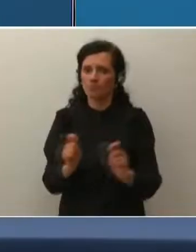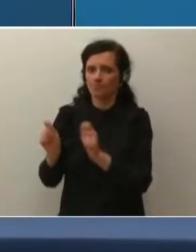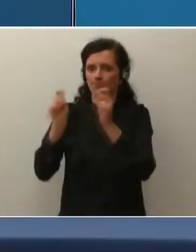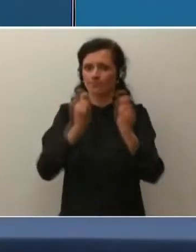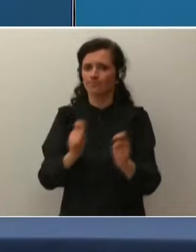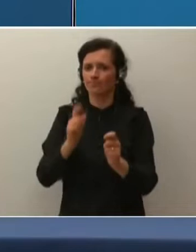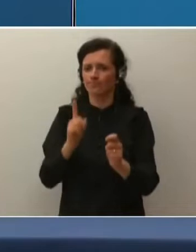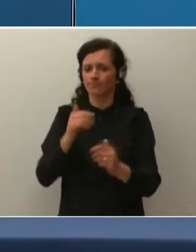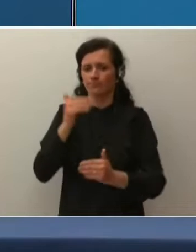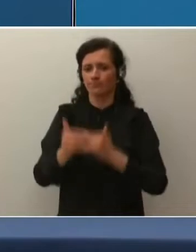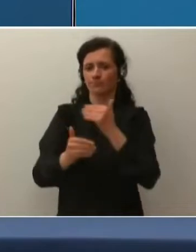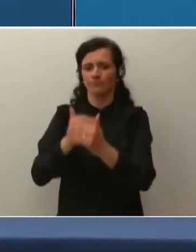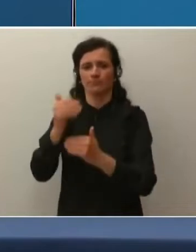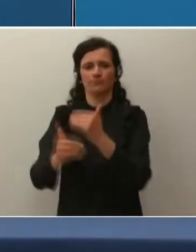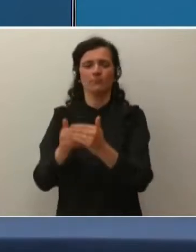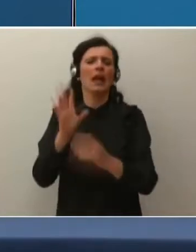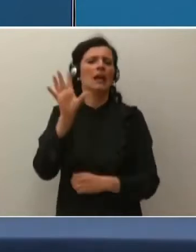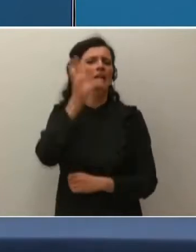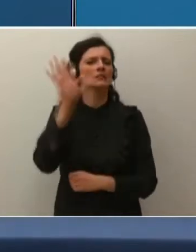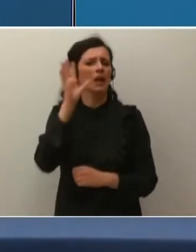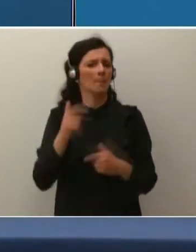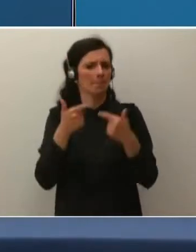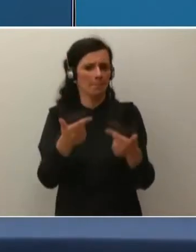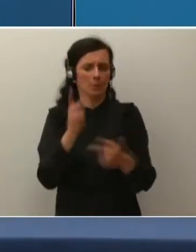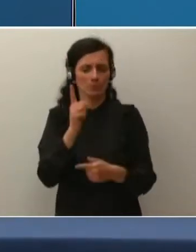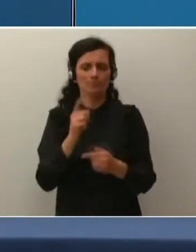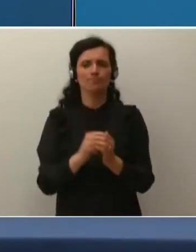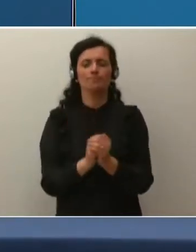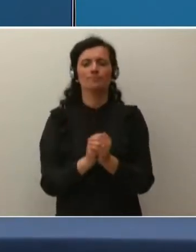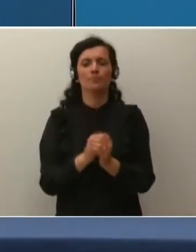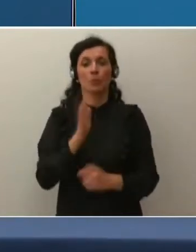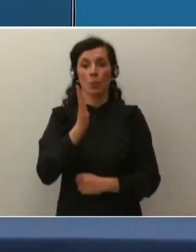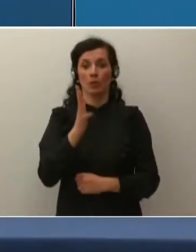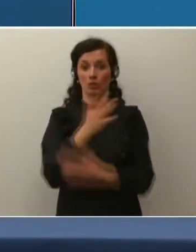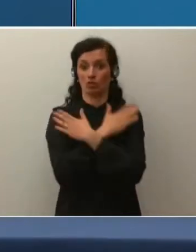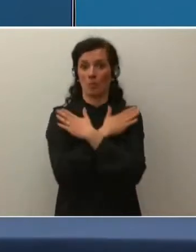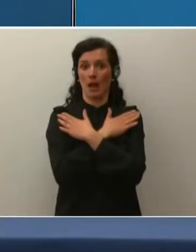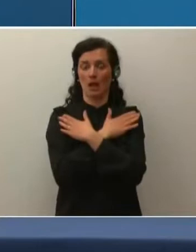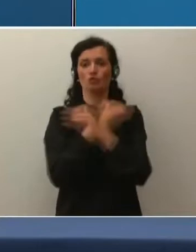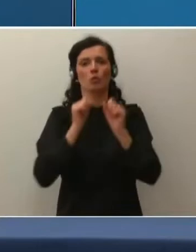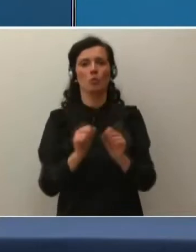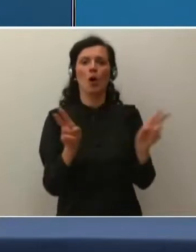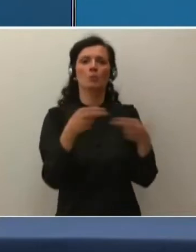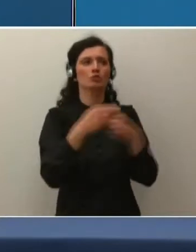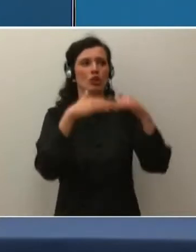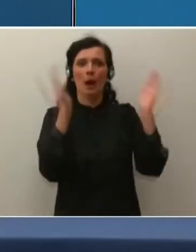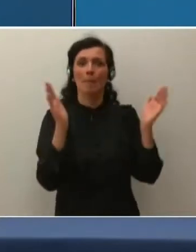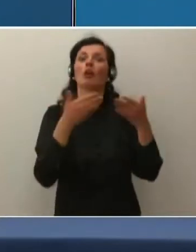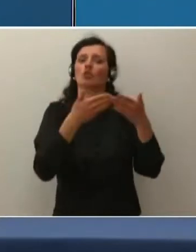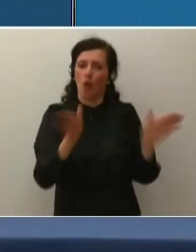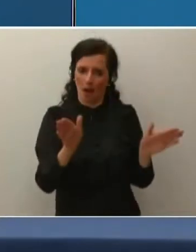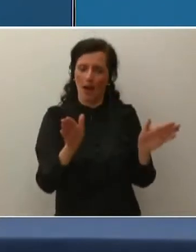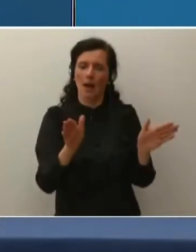richiesta della conferenza delle regioni di posticipare il coprifuoco di un'ora nel nuovo decreto resta alle 22 il ministro speranza ha